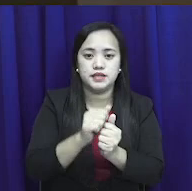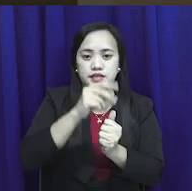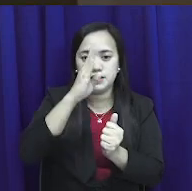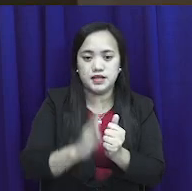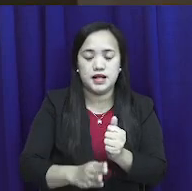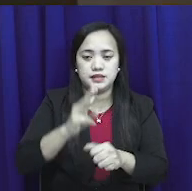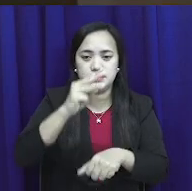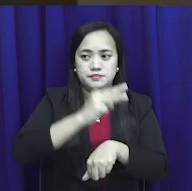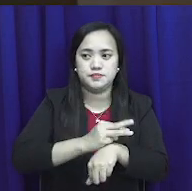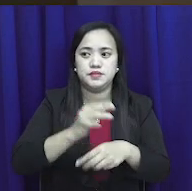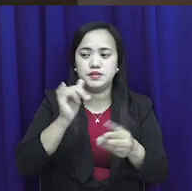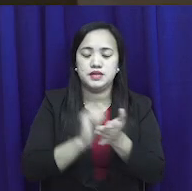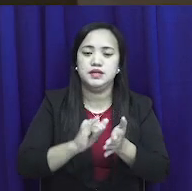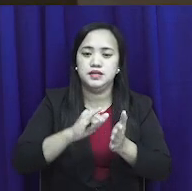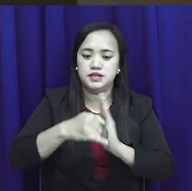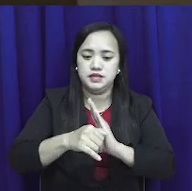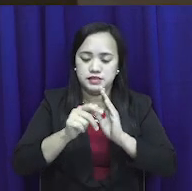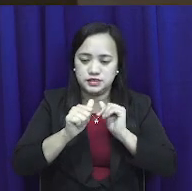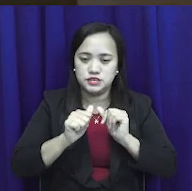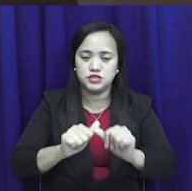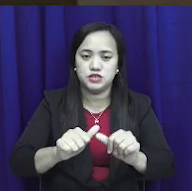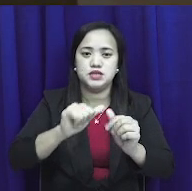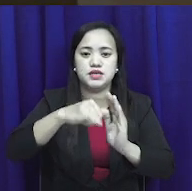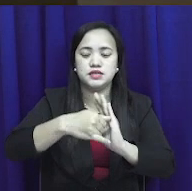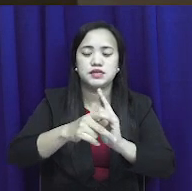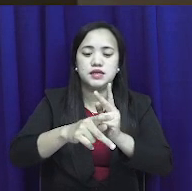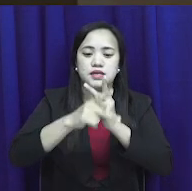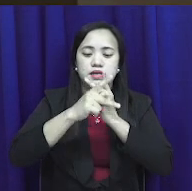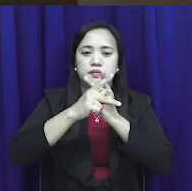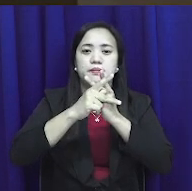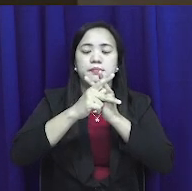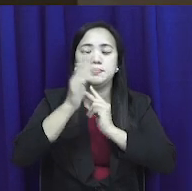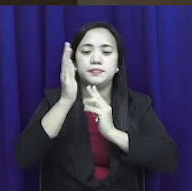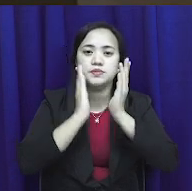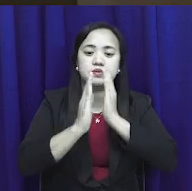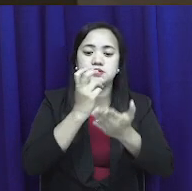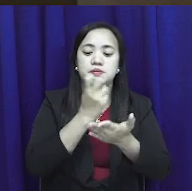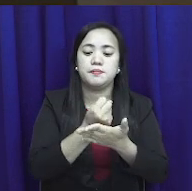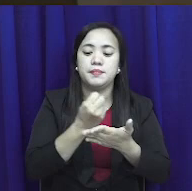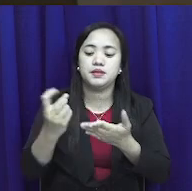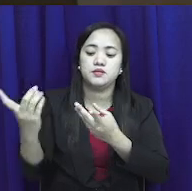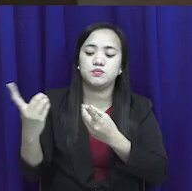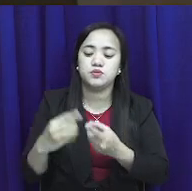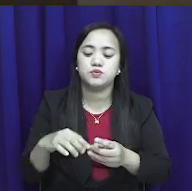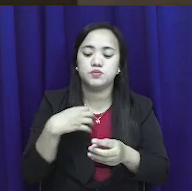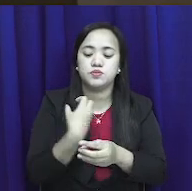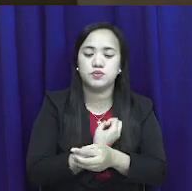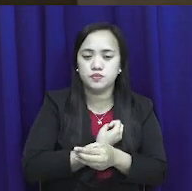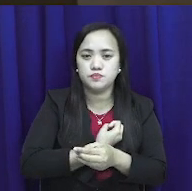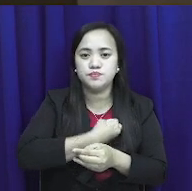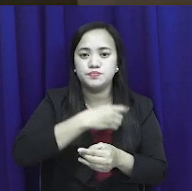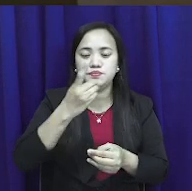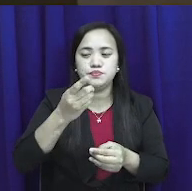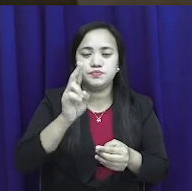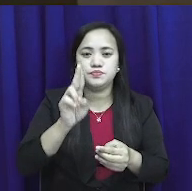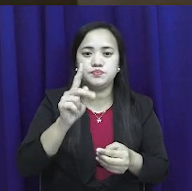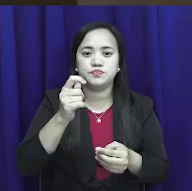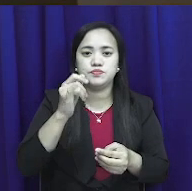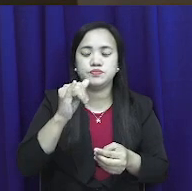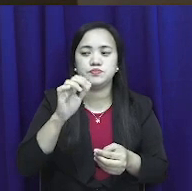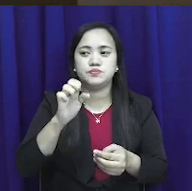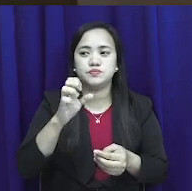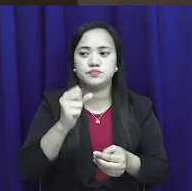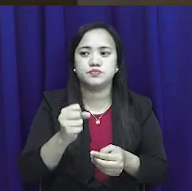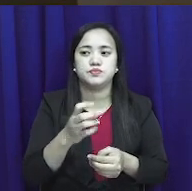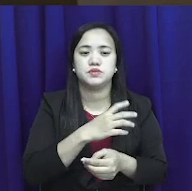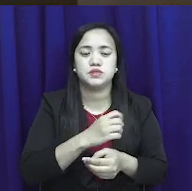panginoon Let's just keep on praying for our family and spend time to do our duties and responsibilities at home